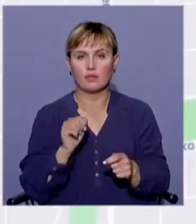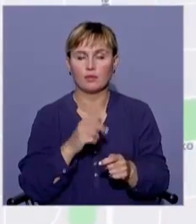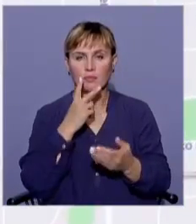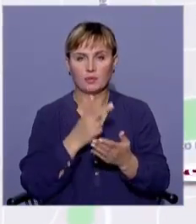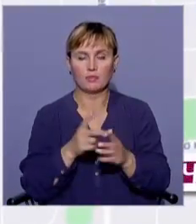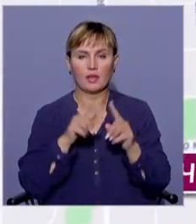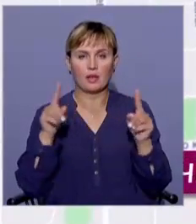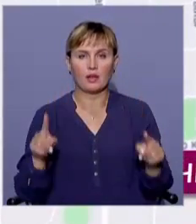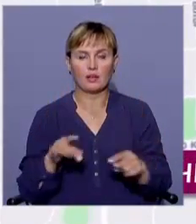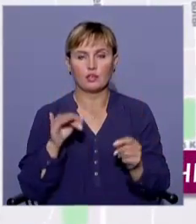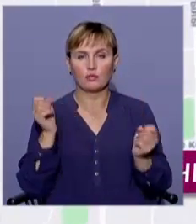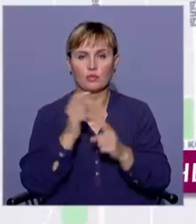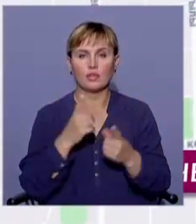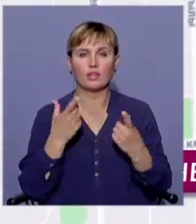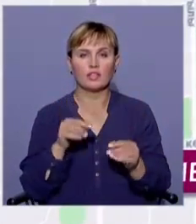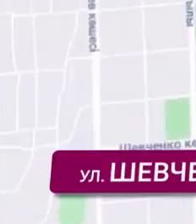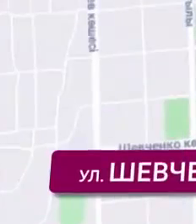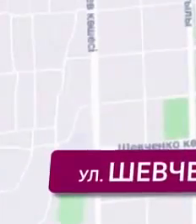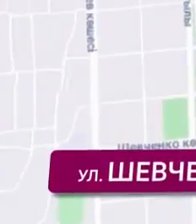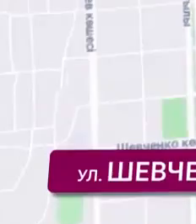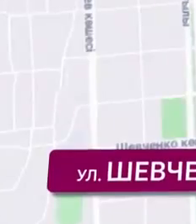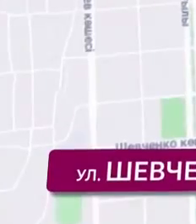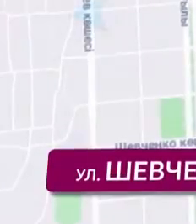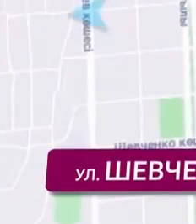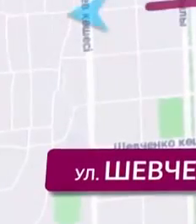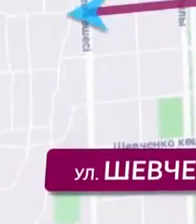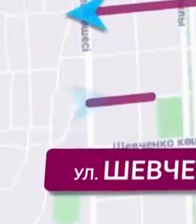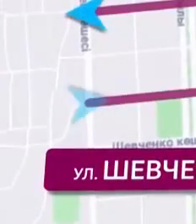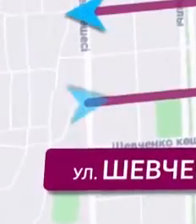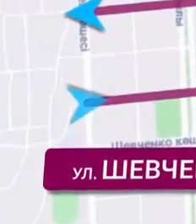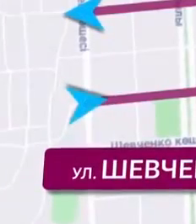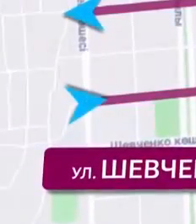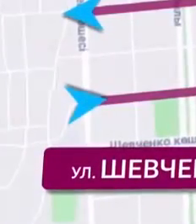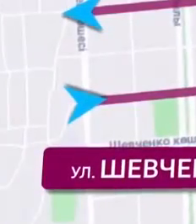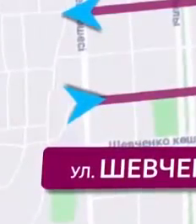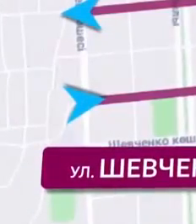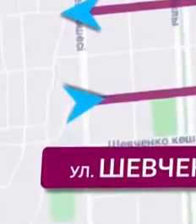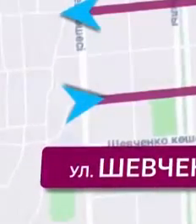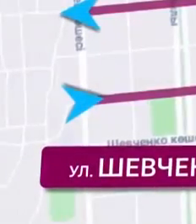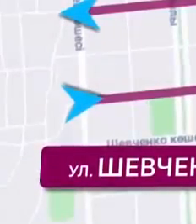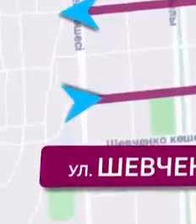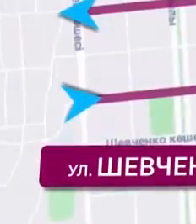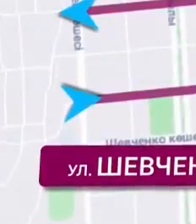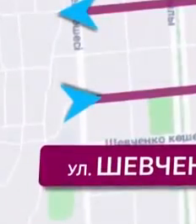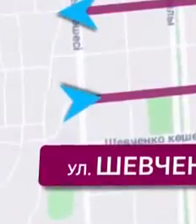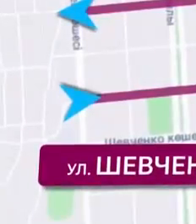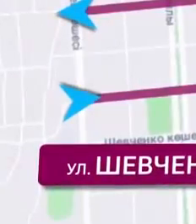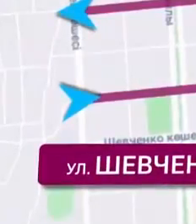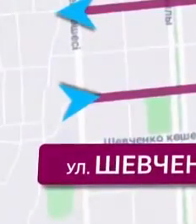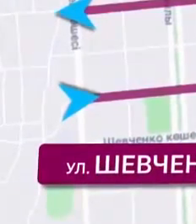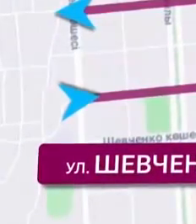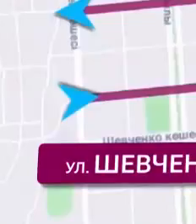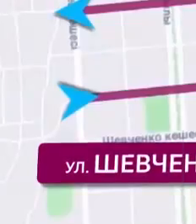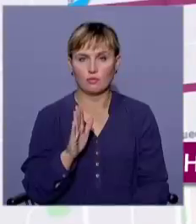на карту и разузнать, где же внедряется новшество. Итак, одностороннее движение вводится по улице Макатаева от Колдаякова